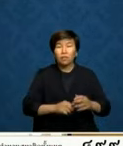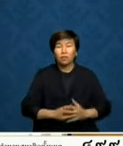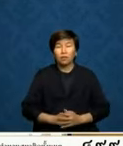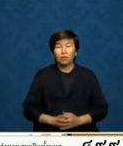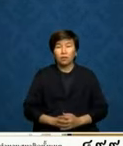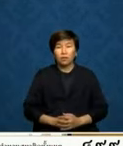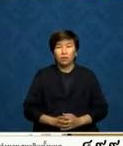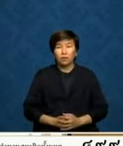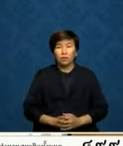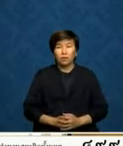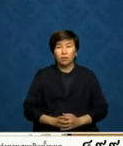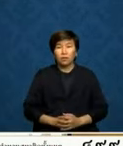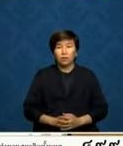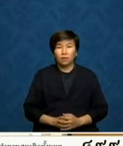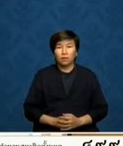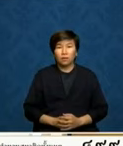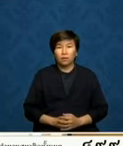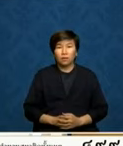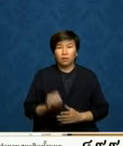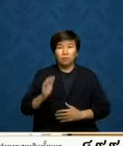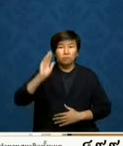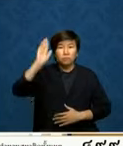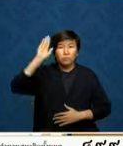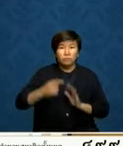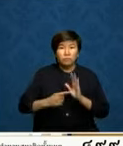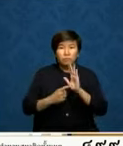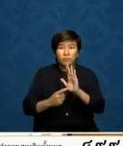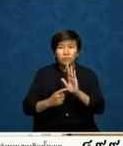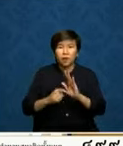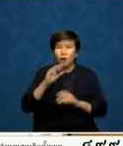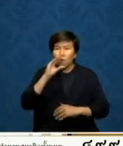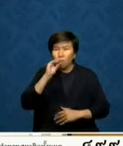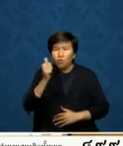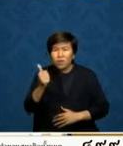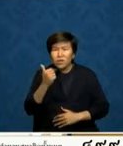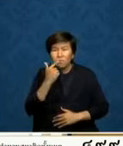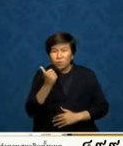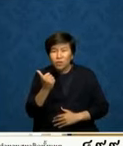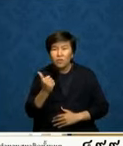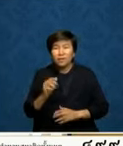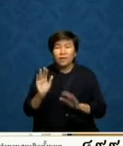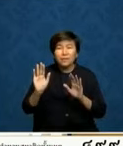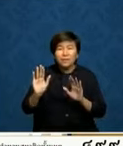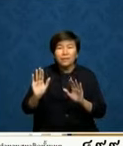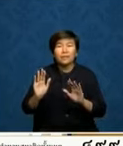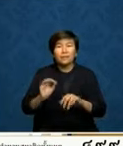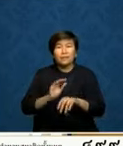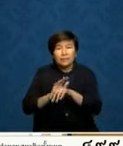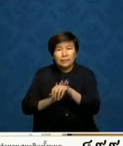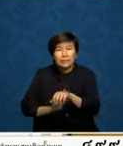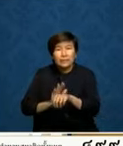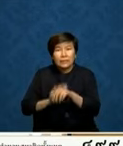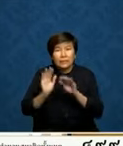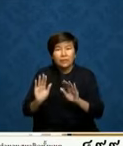นี้ว่าถ้าท่านเสนอแบบนี้คือคุยกันดีๆว่าเอาถ้อยทีถ้อยอาศัยนะครับ